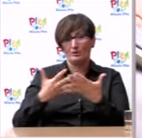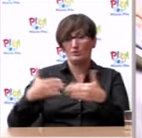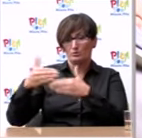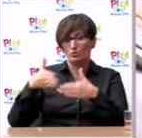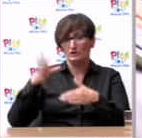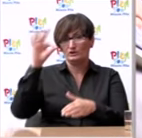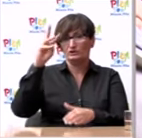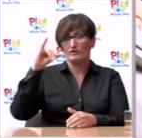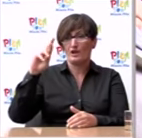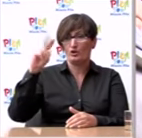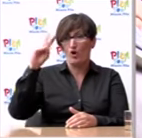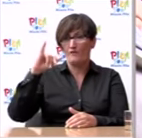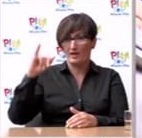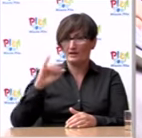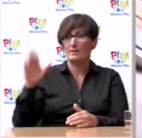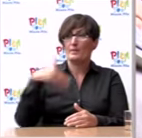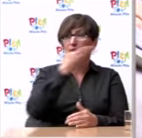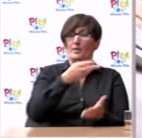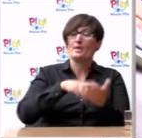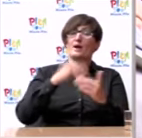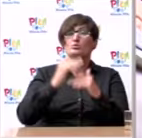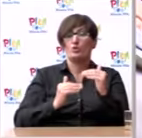na ten cel. Tak? Dziękuję bardzo.